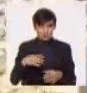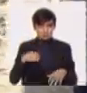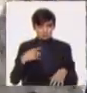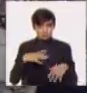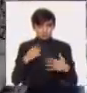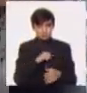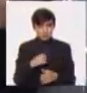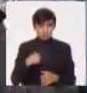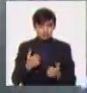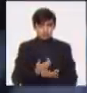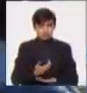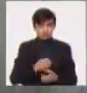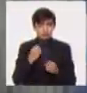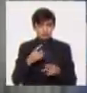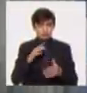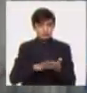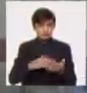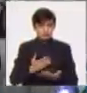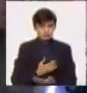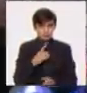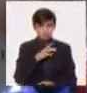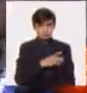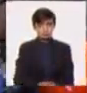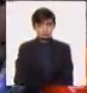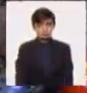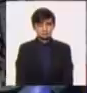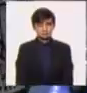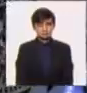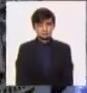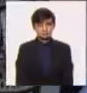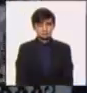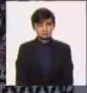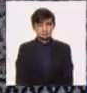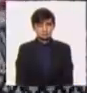жатырмыз дейді. Самал Қабышева, Қанат Әміралинов, Информбюро, Алматы облысы.